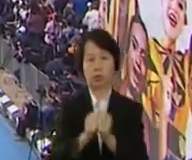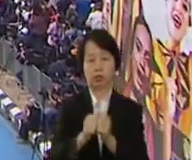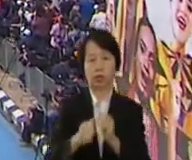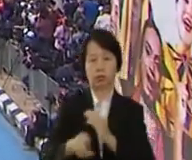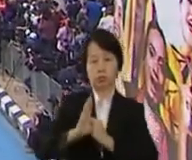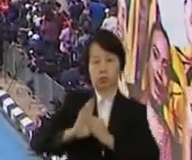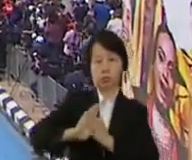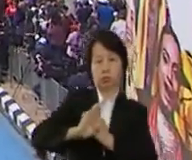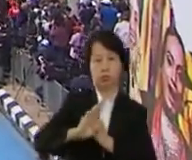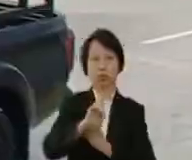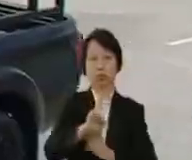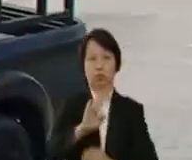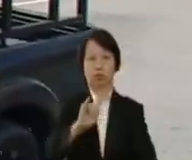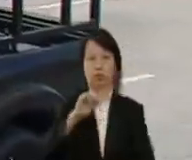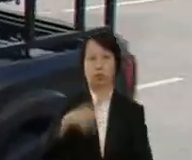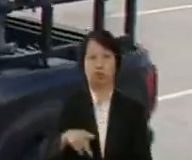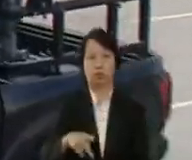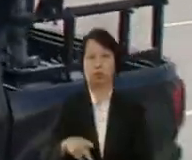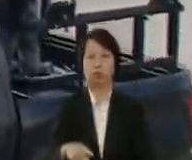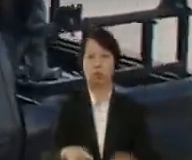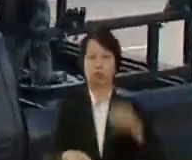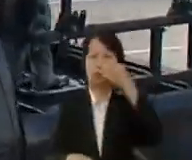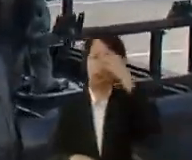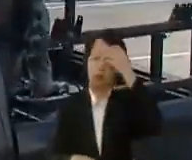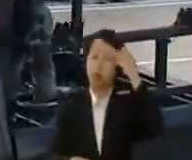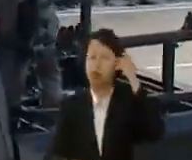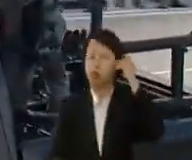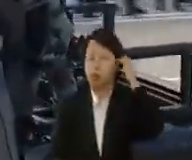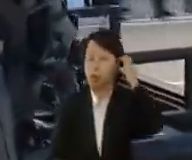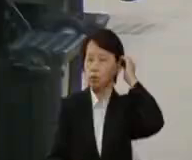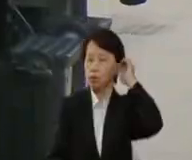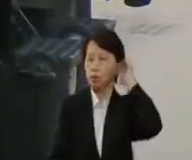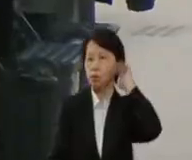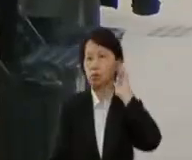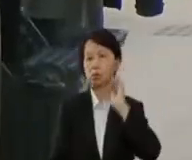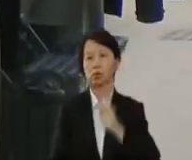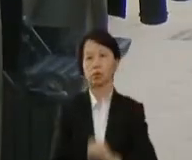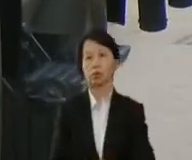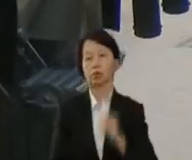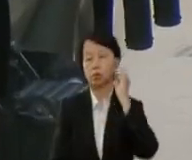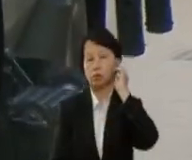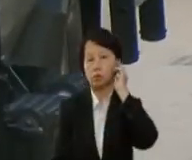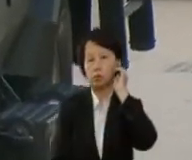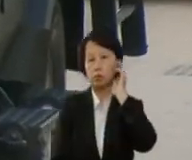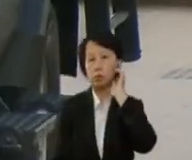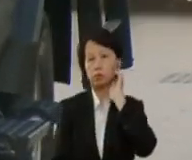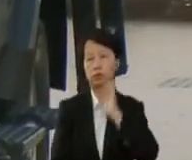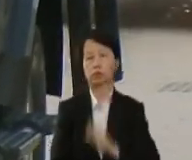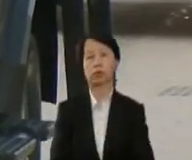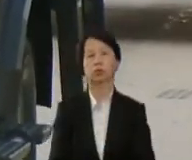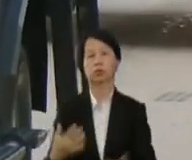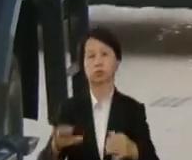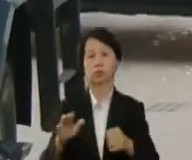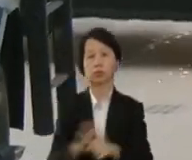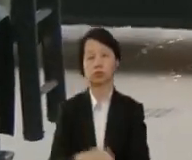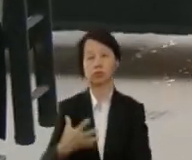risk VVIP getaway car dengan muatan 8 operatif dengan full gear.